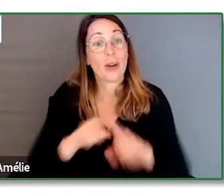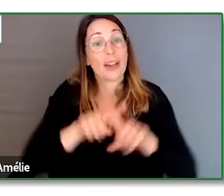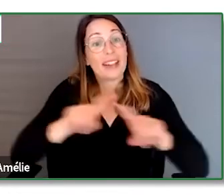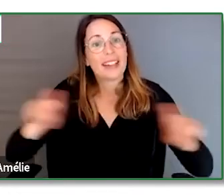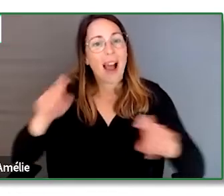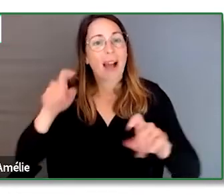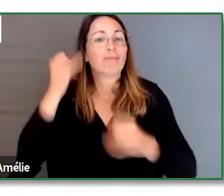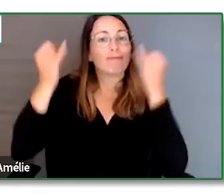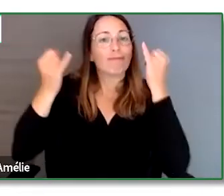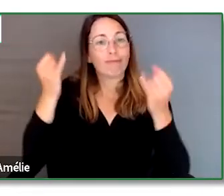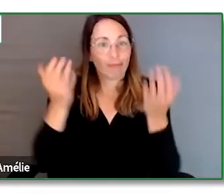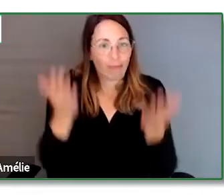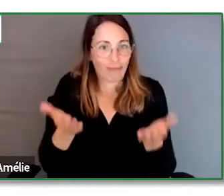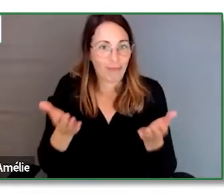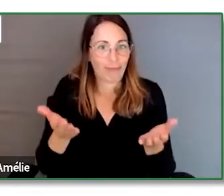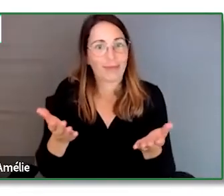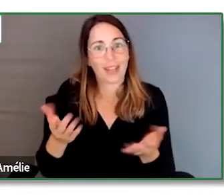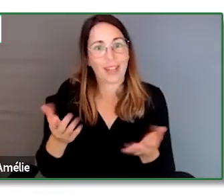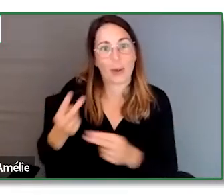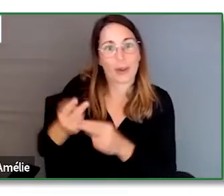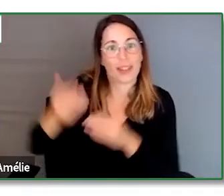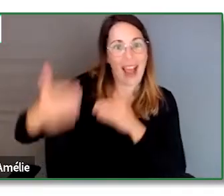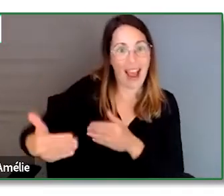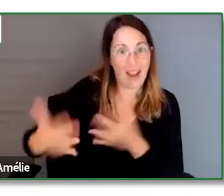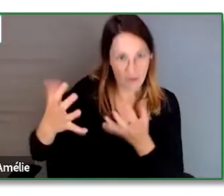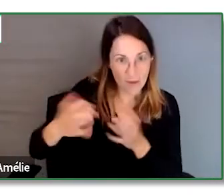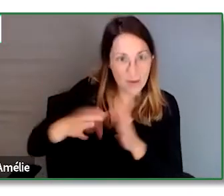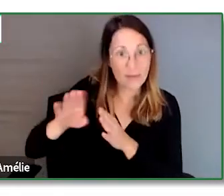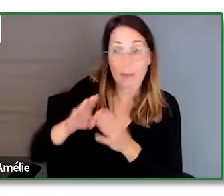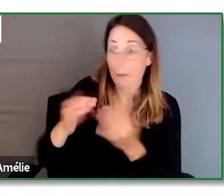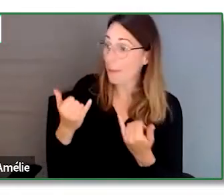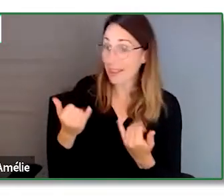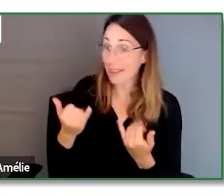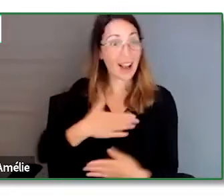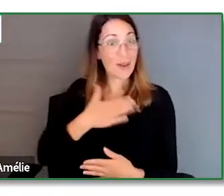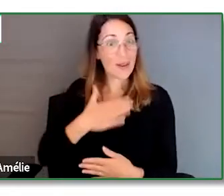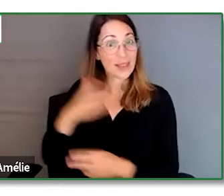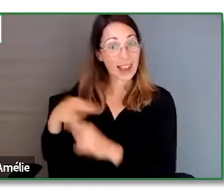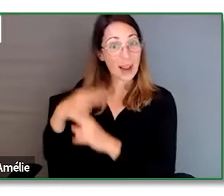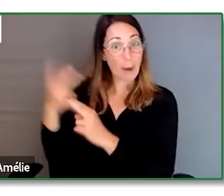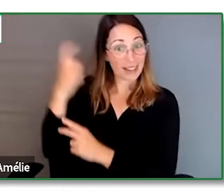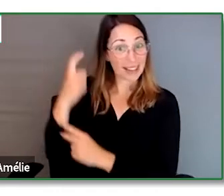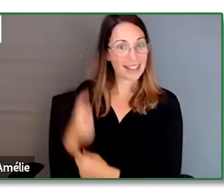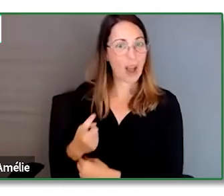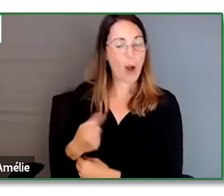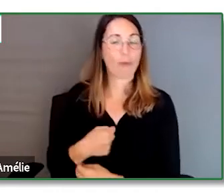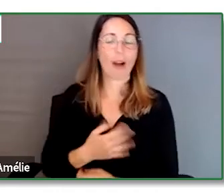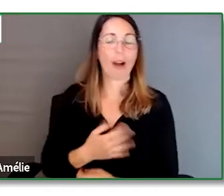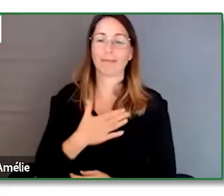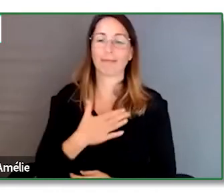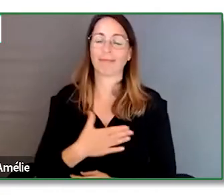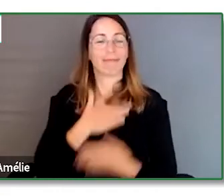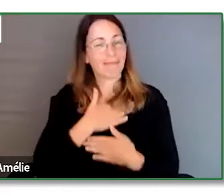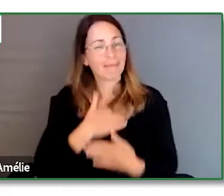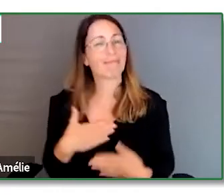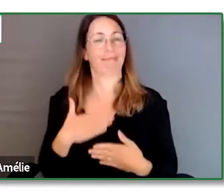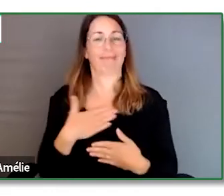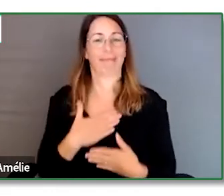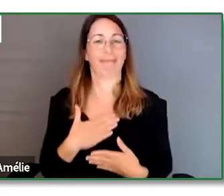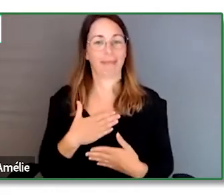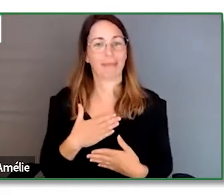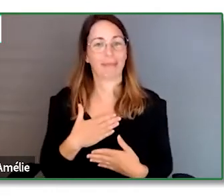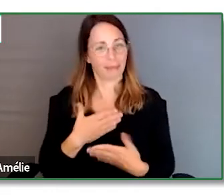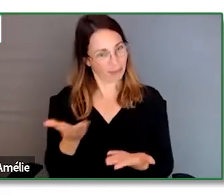serai maintenant heureuse de répondre à la question. Aujourd'hui, je suis vraiment ravie d'être là avec vous. J'aimerais tellement vous voir